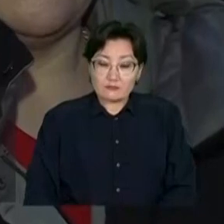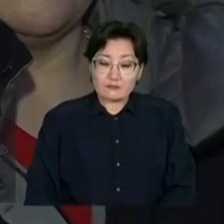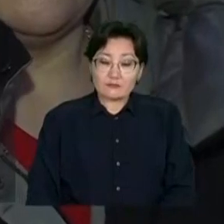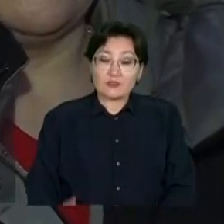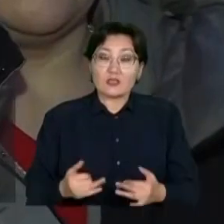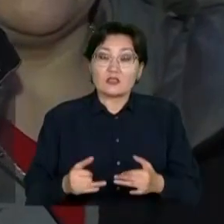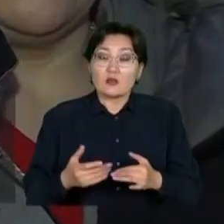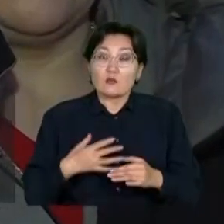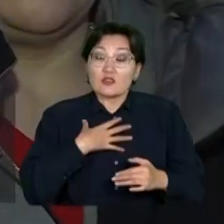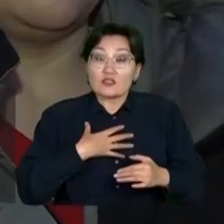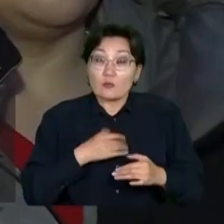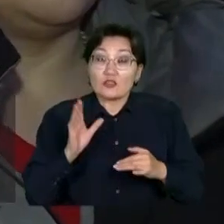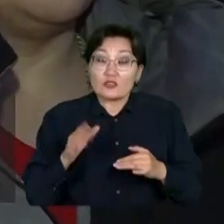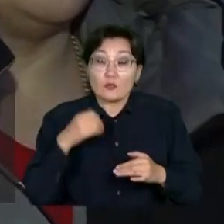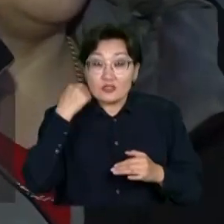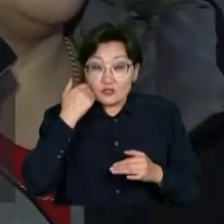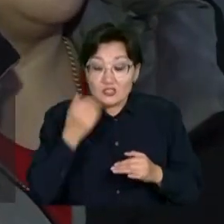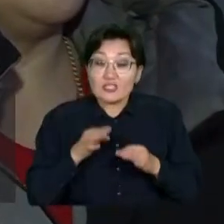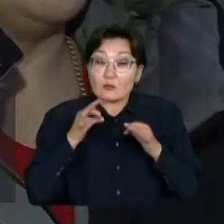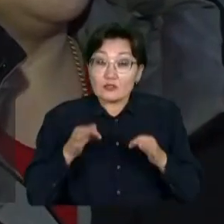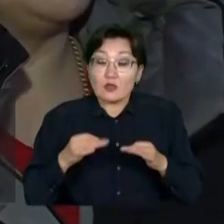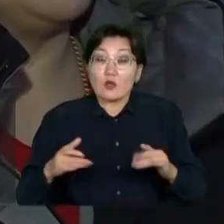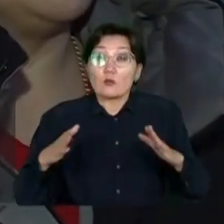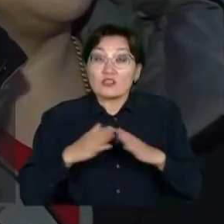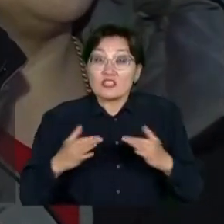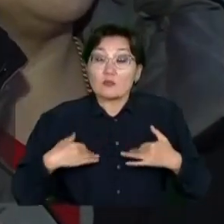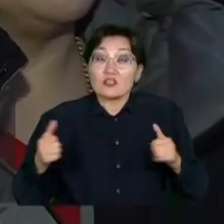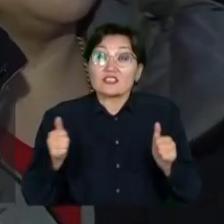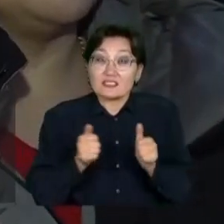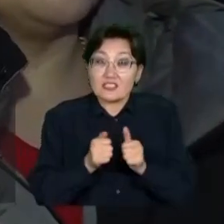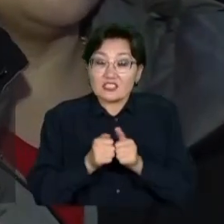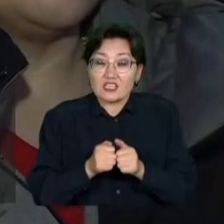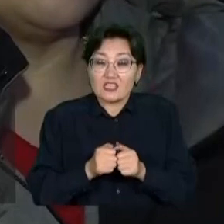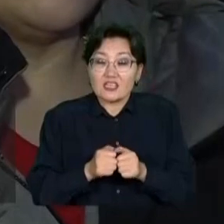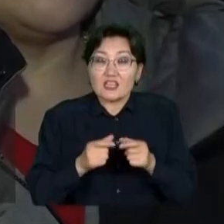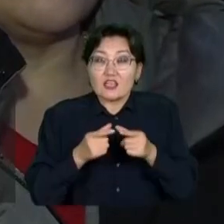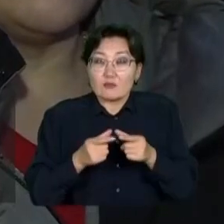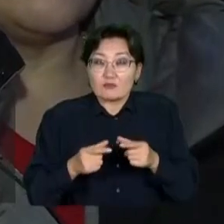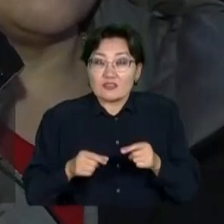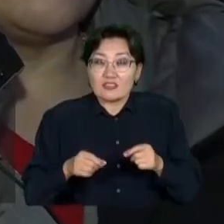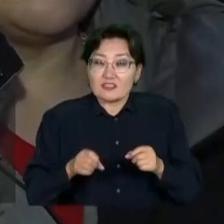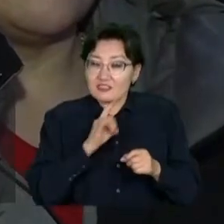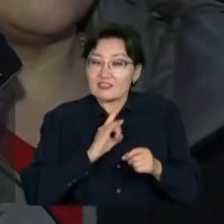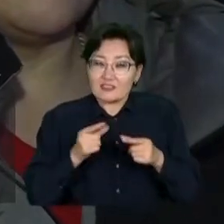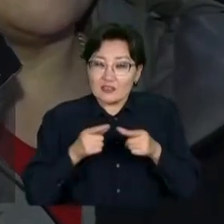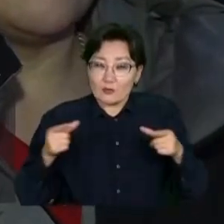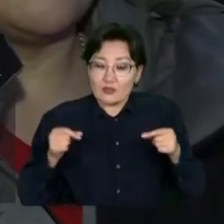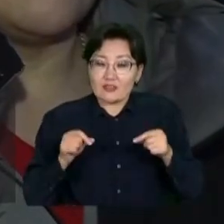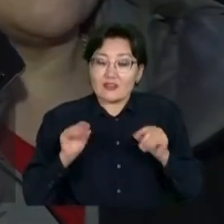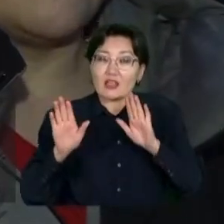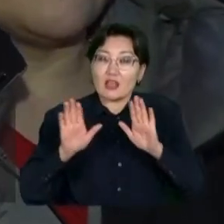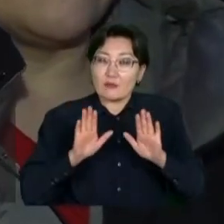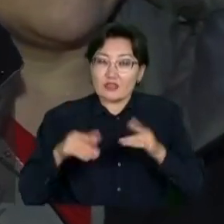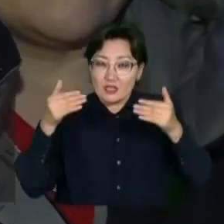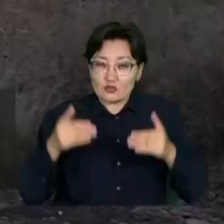Они озабочены. Пусть будет стыдно, но я скажу. В доме наших соседей они гигиенические средства женские раскидали, налепили на стены. Что